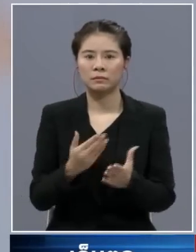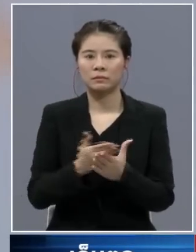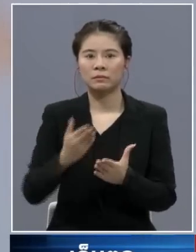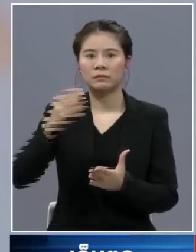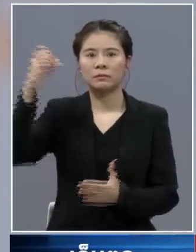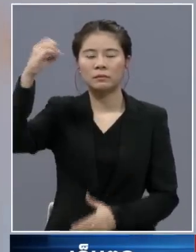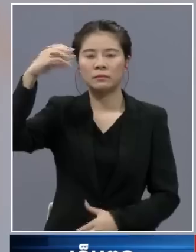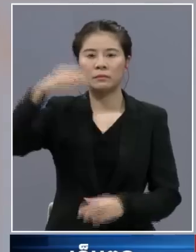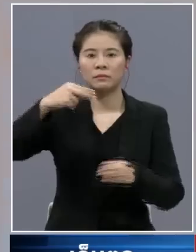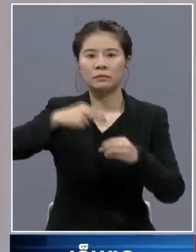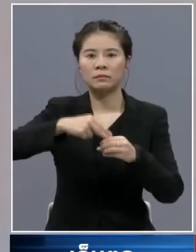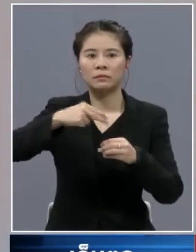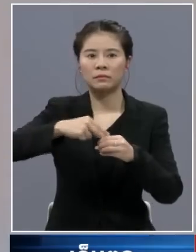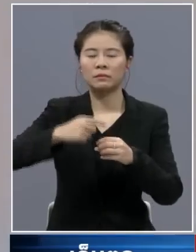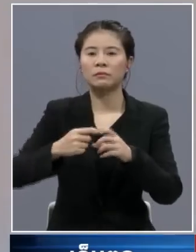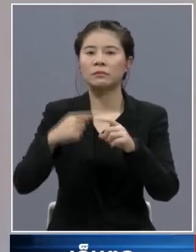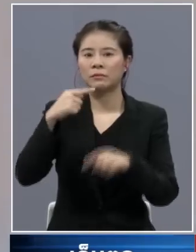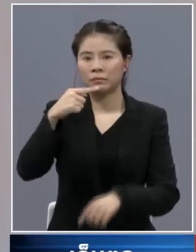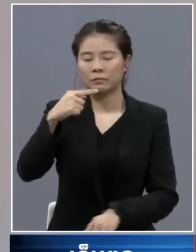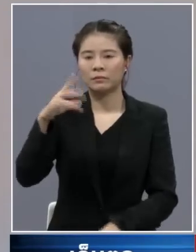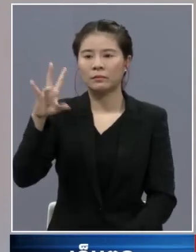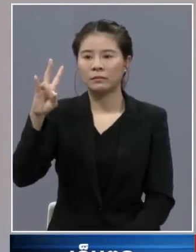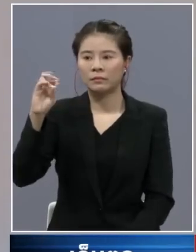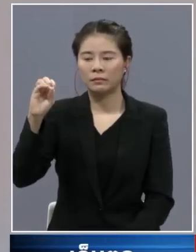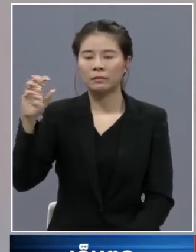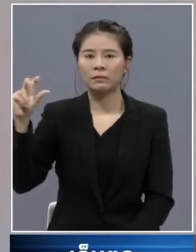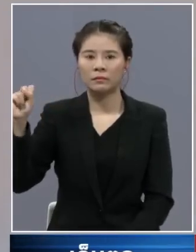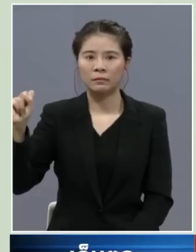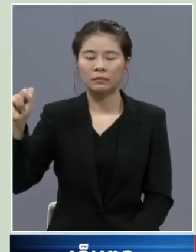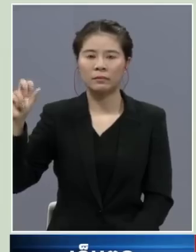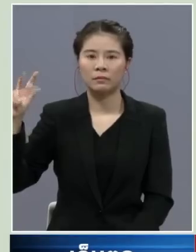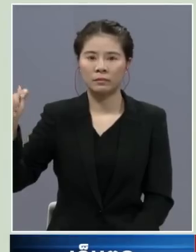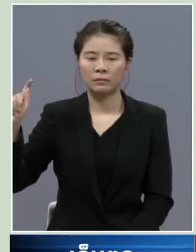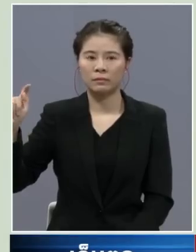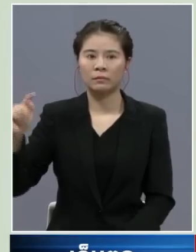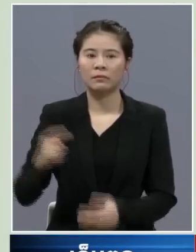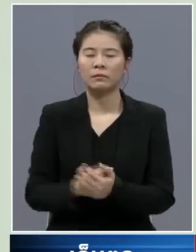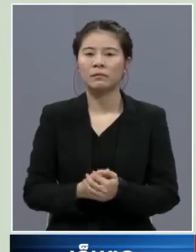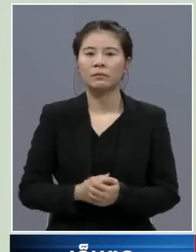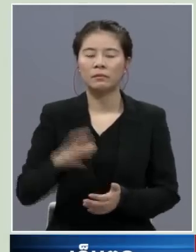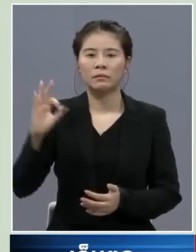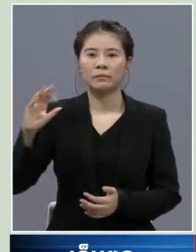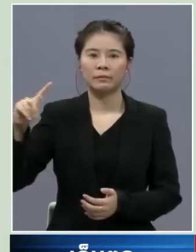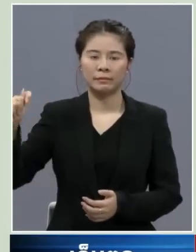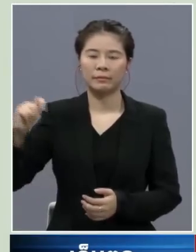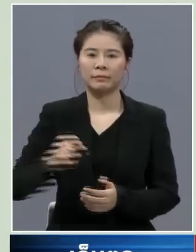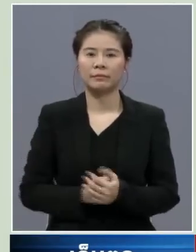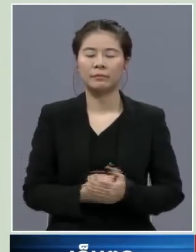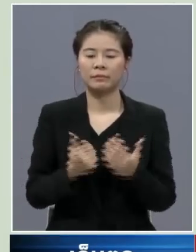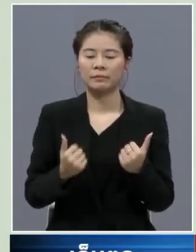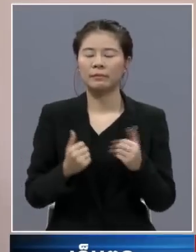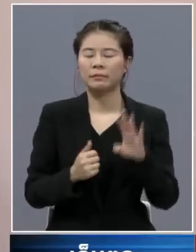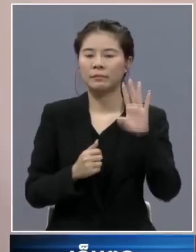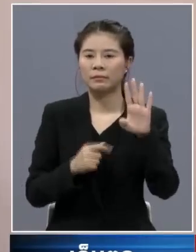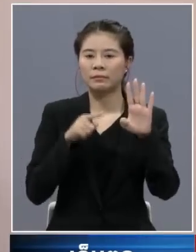ฮะก็คือลดค่าไฟลง70สตางค์ต่อหน่วยแน่ๆจากราคาค่าไฟฟ้างวดปัจจุบันที่อยู่ที่4บา